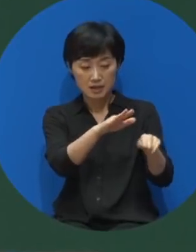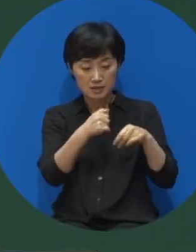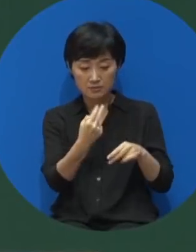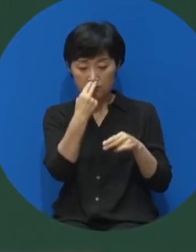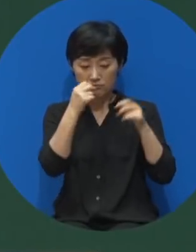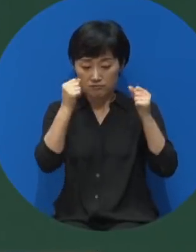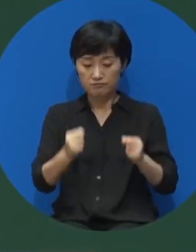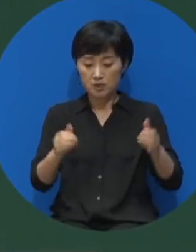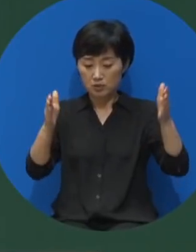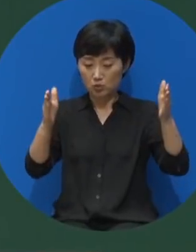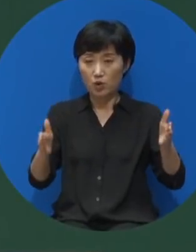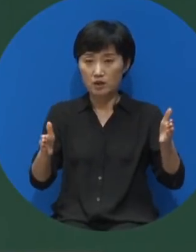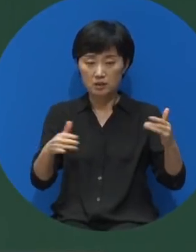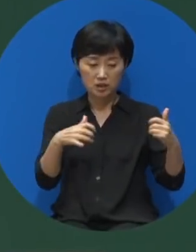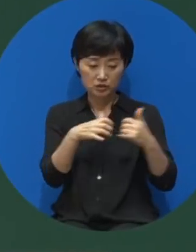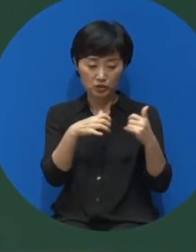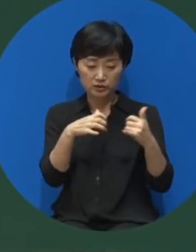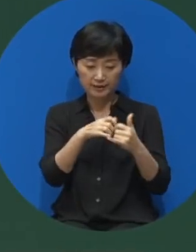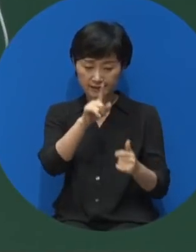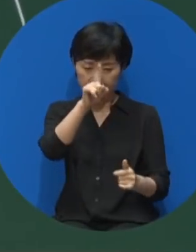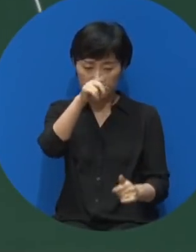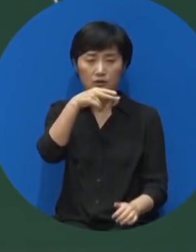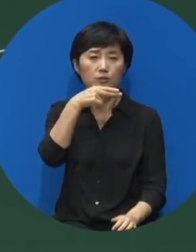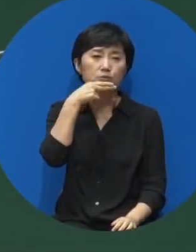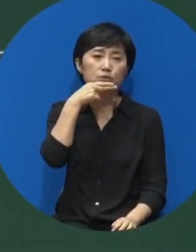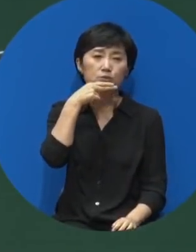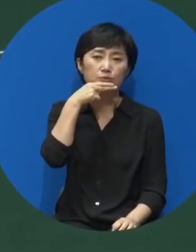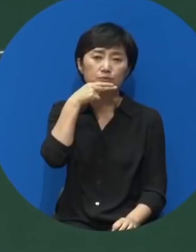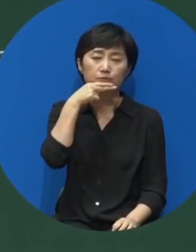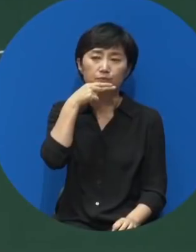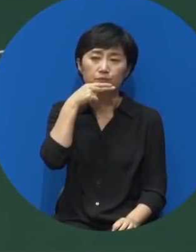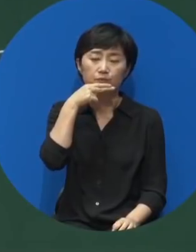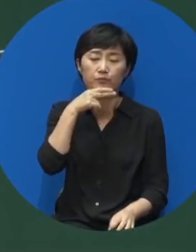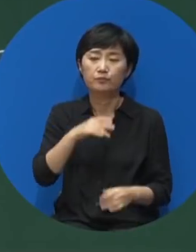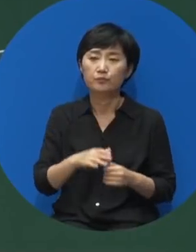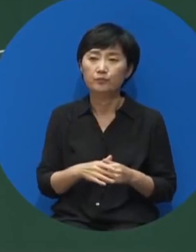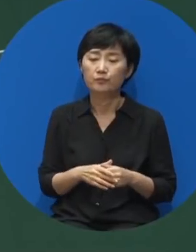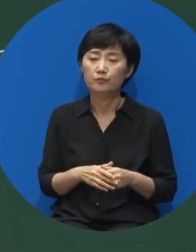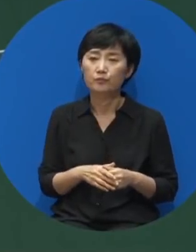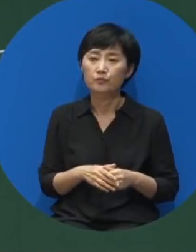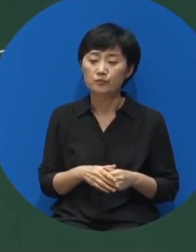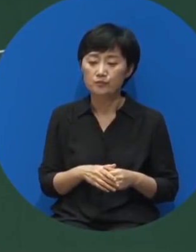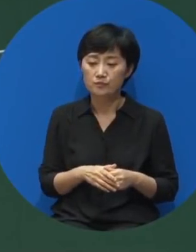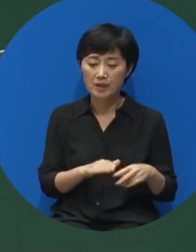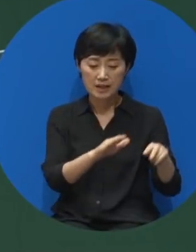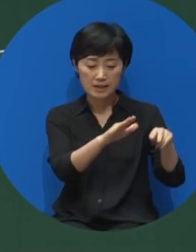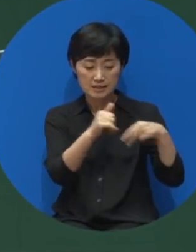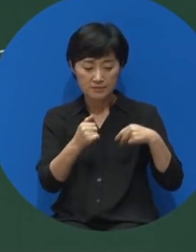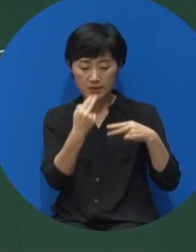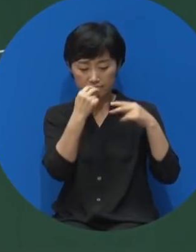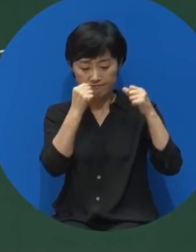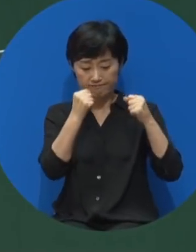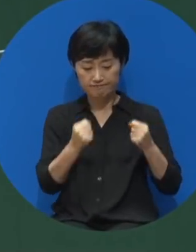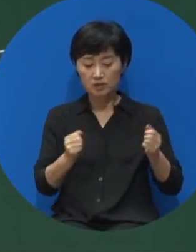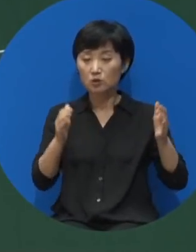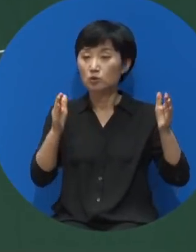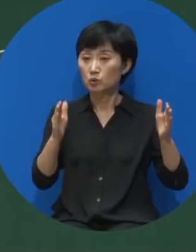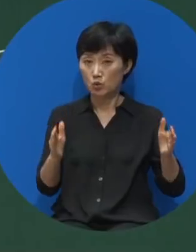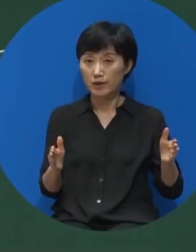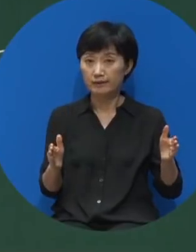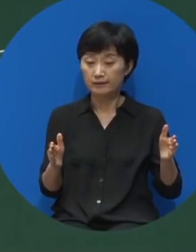전쟁이 없었습니다. 而且撒母耳活着的时候，战争止息。 사무엘이 살아있는